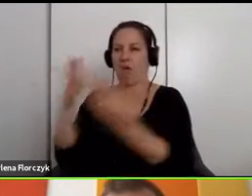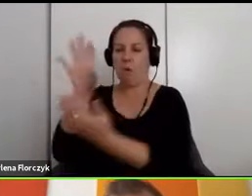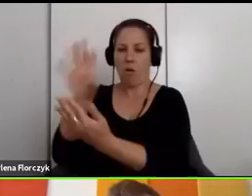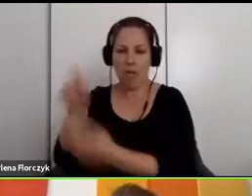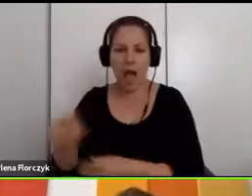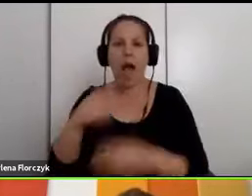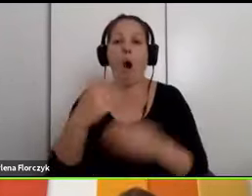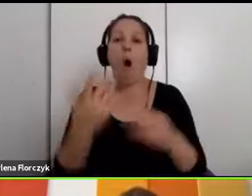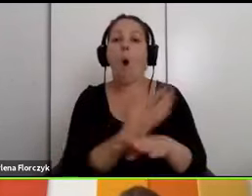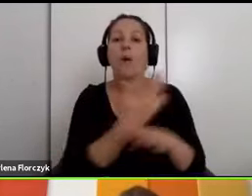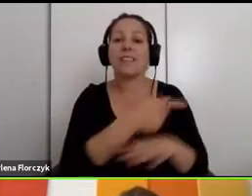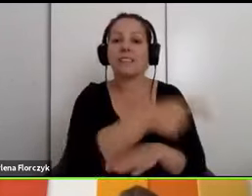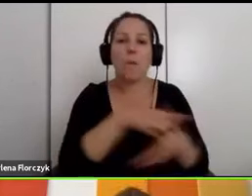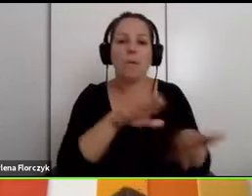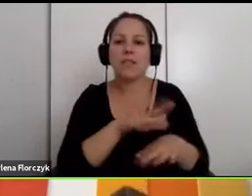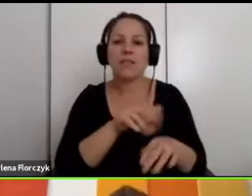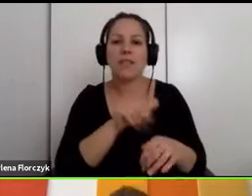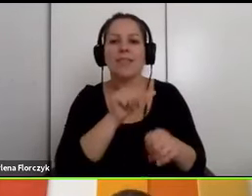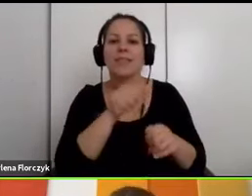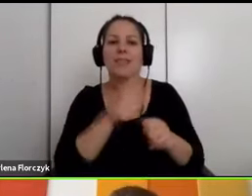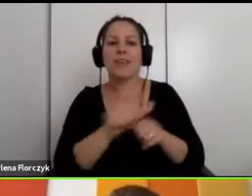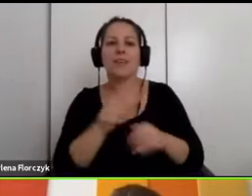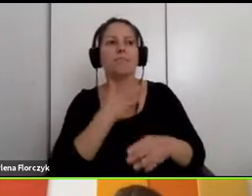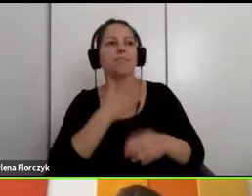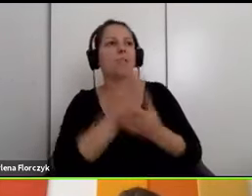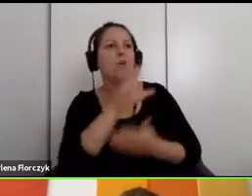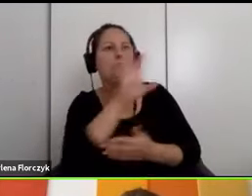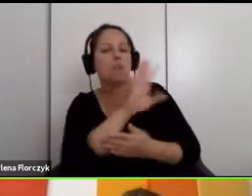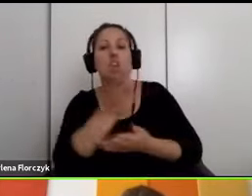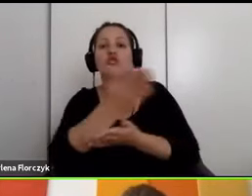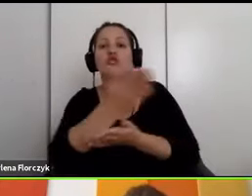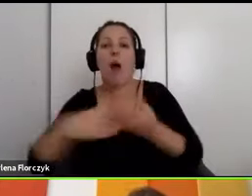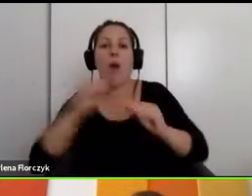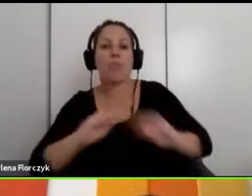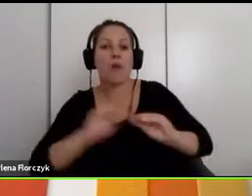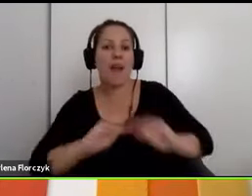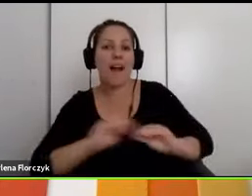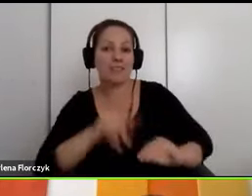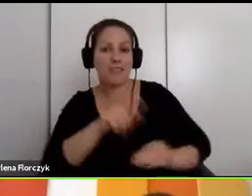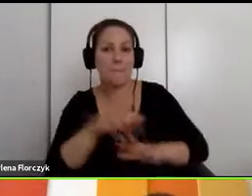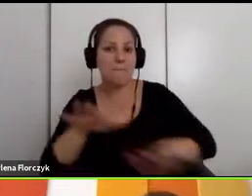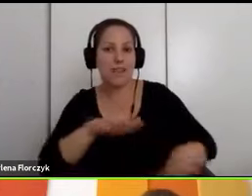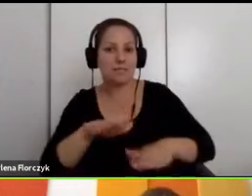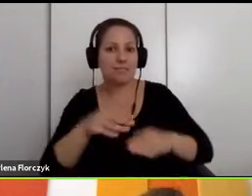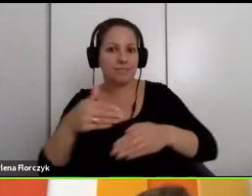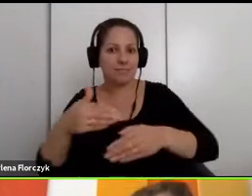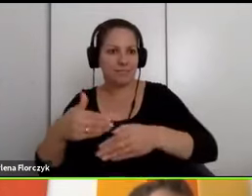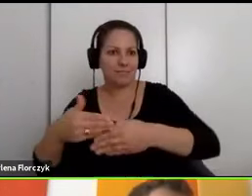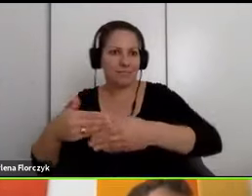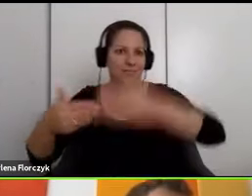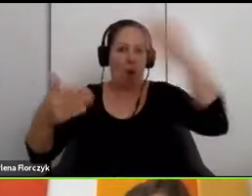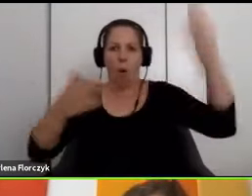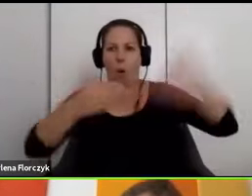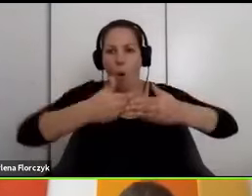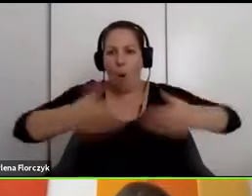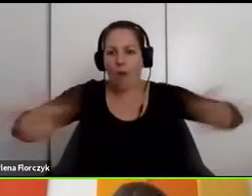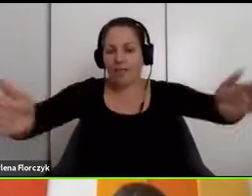ognisko jest takim miejscem, które nie jest za gablotą i działy edukacji właśnie są takim miejscem, które tą gablotę odkrywają.